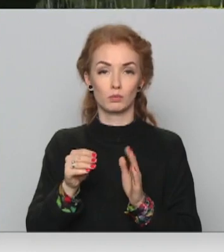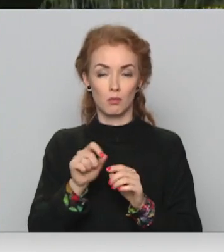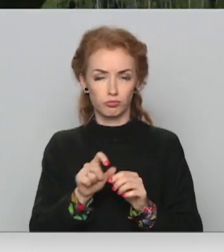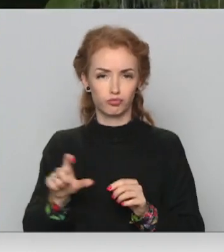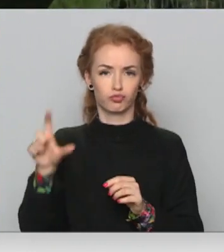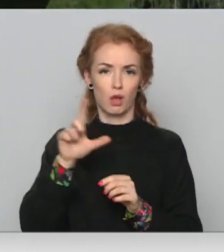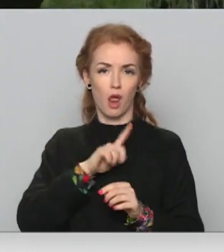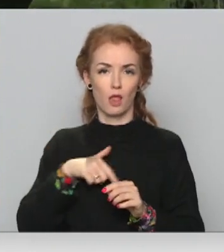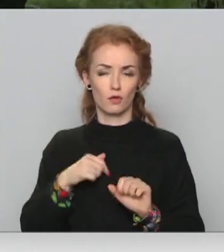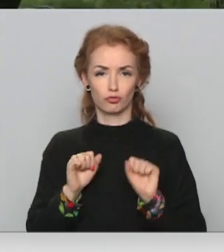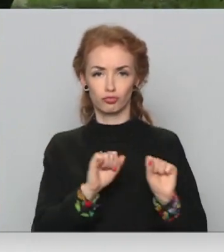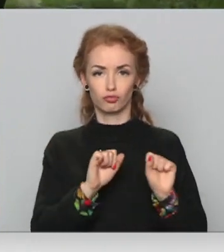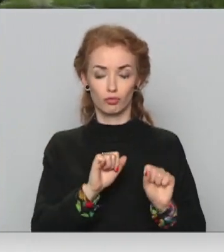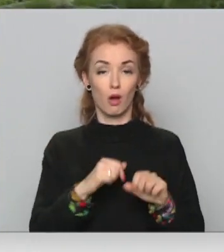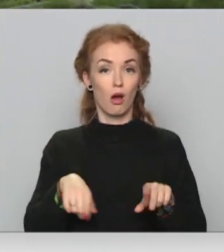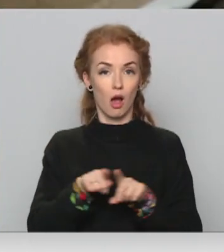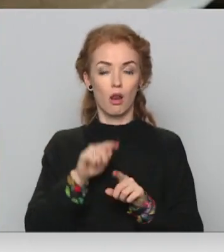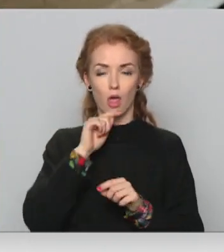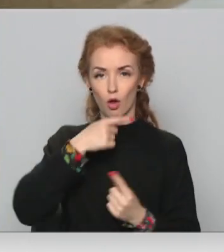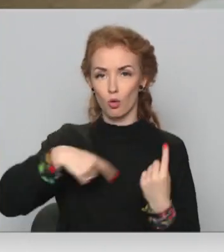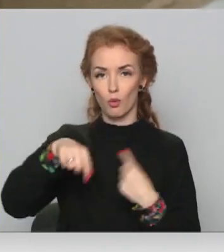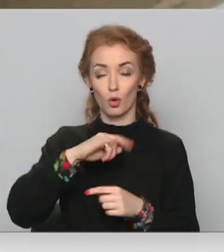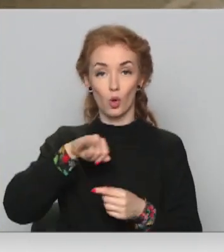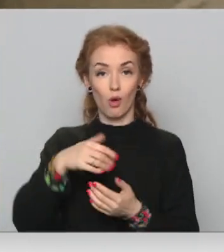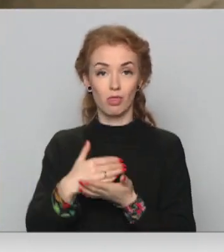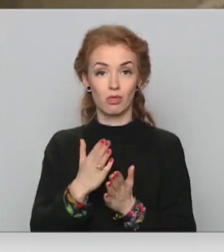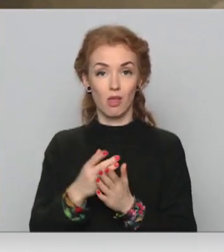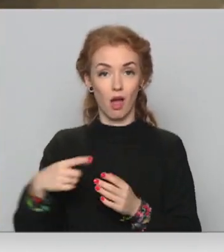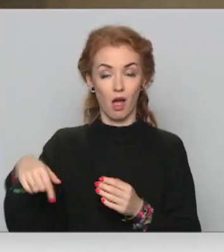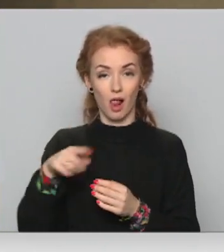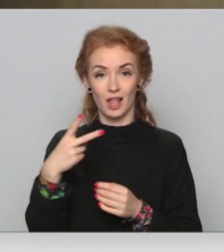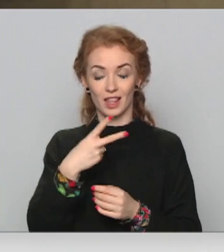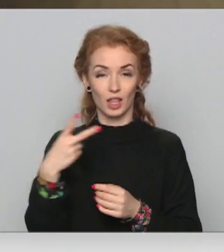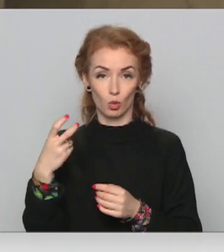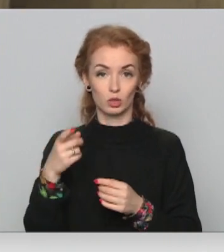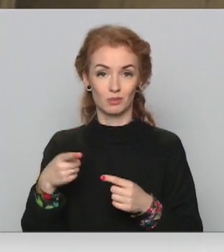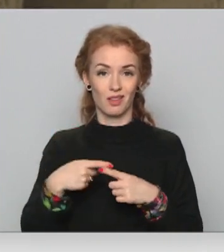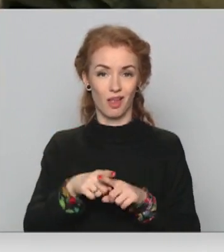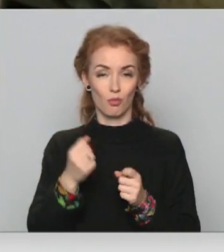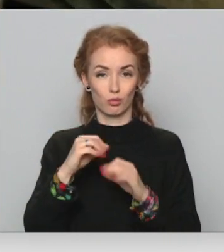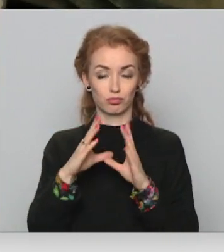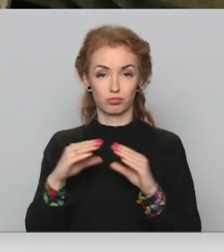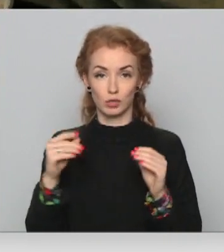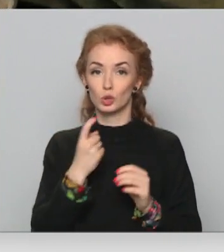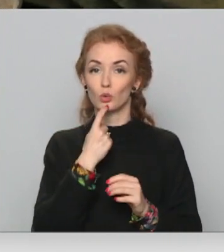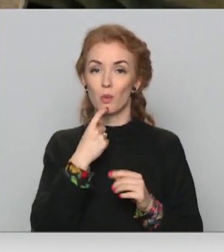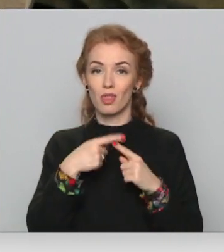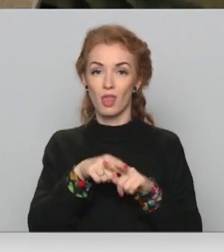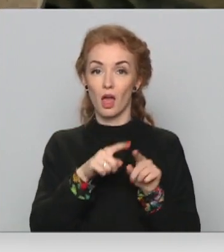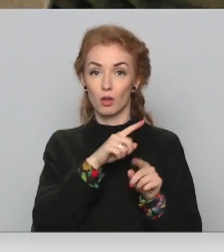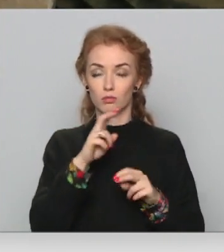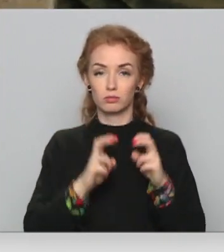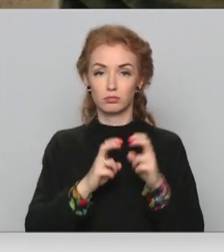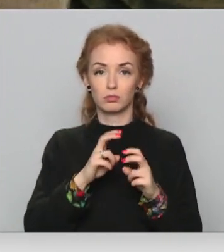Latvijas aizsardzības spējas, bet arī ekonomiku, jo daļa no vairāk nekā 200 bruņu mašīnām pēc Somu tehnoloģijas tiks